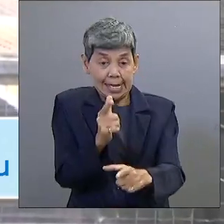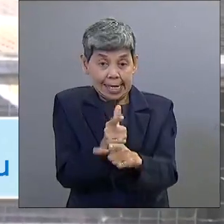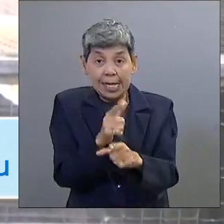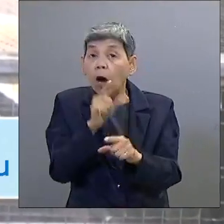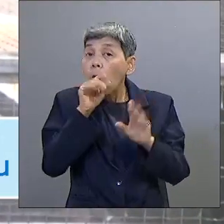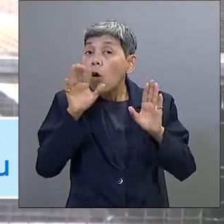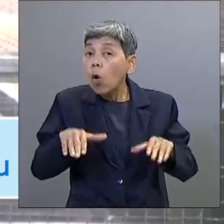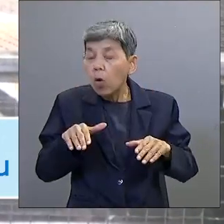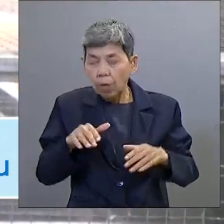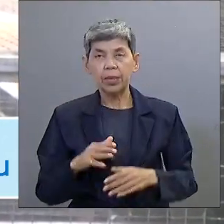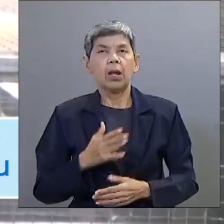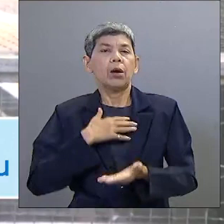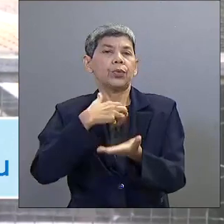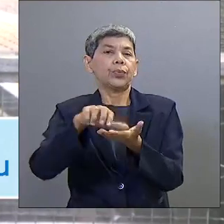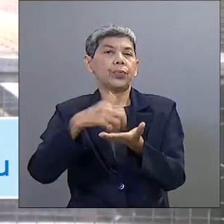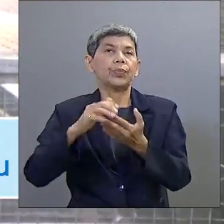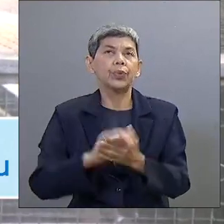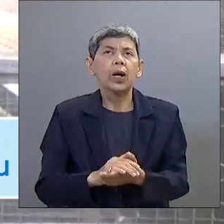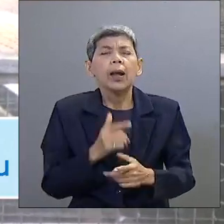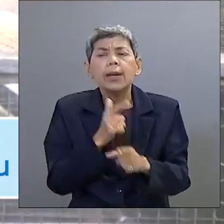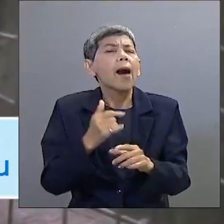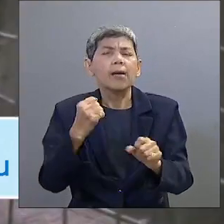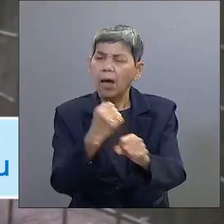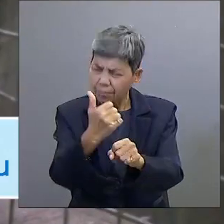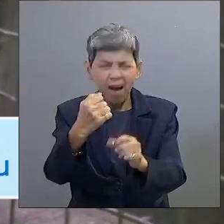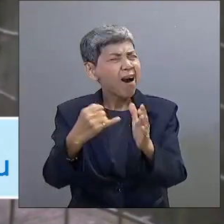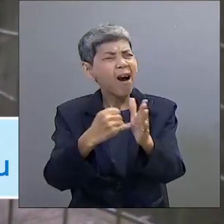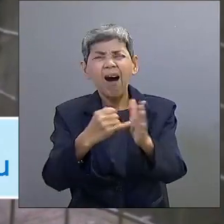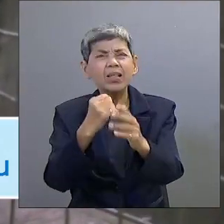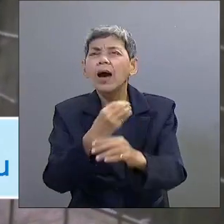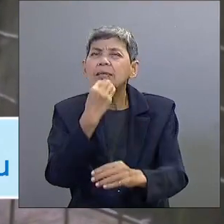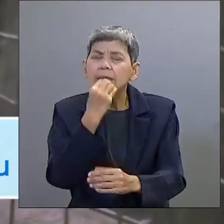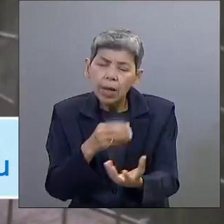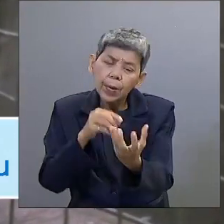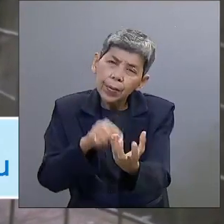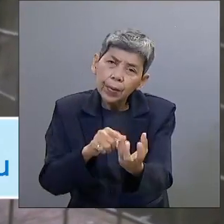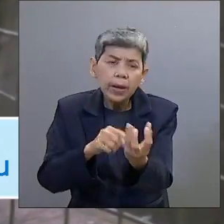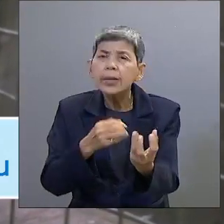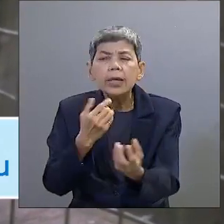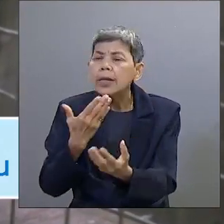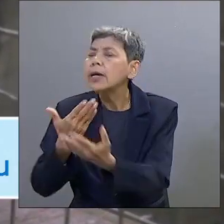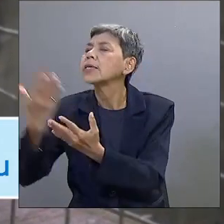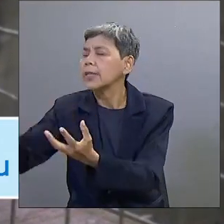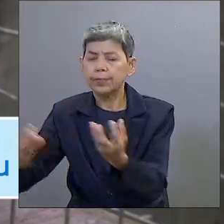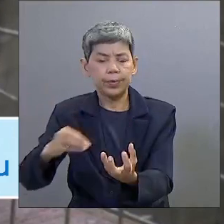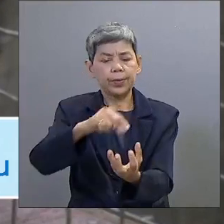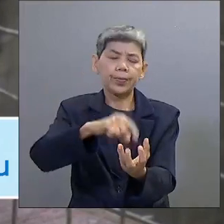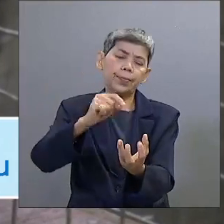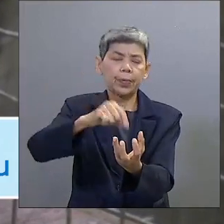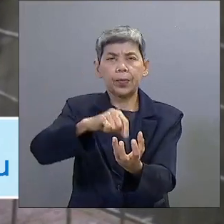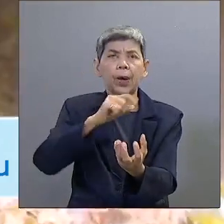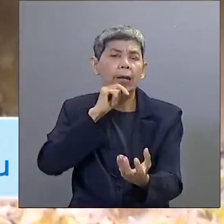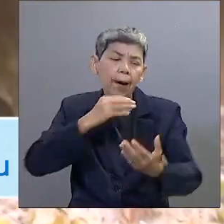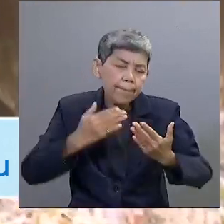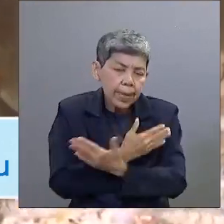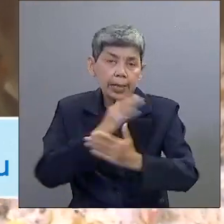เบิร์ดนะครับคุณอเนกเนี่ยเล่าให้ฟังว่าจริงๆก็เลี้ยงไม่ได้ยากเลยครับถ้าเป็นเรื่องของอาหารก็ใช้เป็นอาหารสำเร็จรูปนั่นแหละครับในการเลี้ยงเปลี่ยนน้ำให้กับ